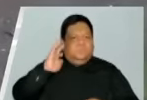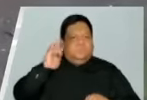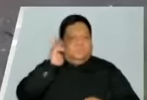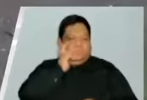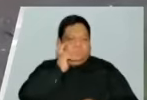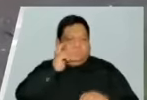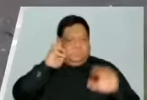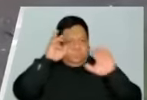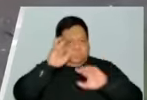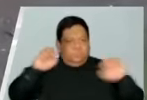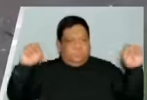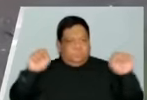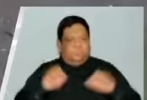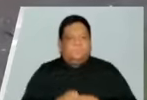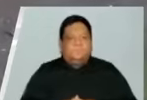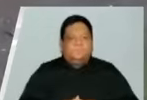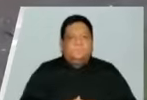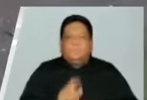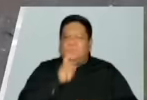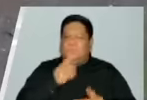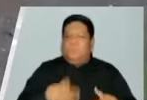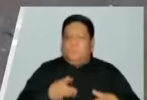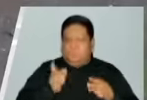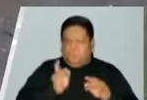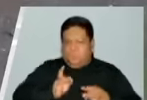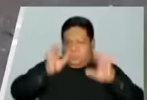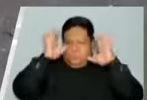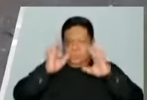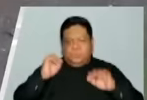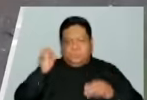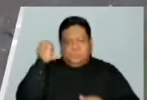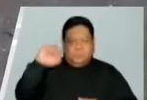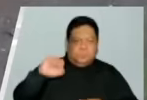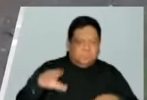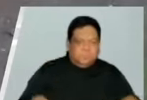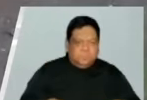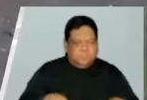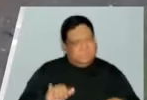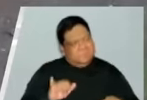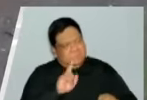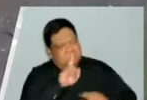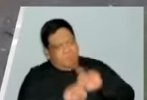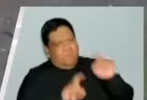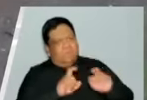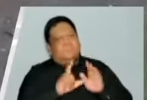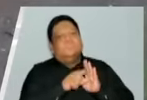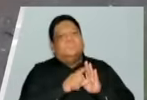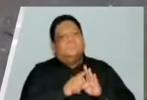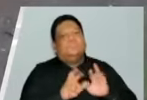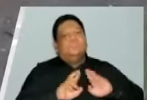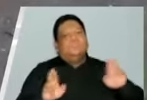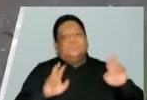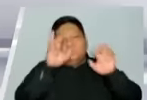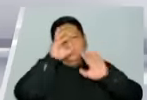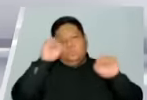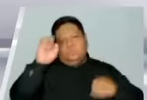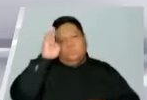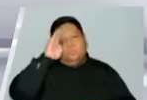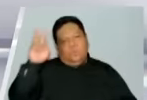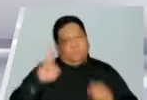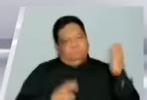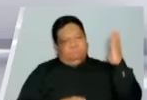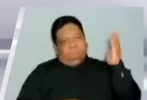nakaraang administrasyon na masyado raw violente. Yan ay mga lilinawin natin mamaya kapag nagsimula na yung kanyang press conference. Mel?